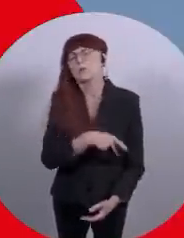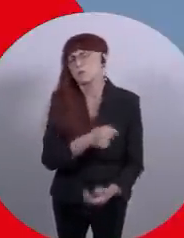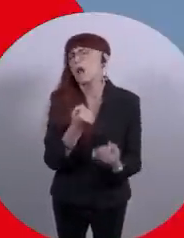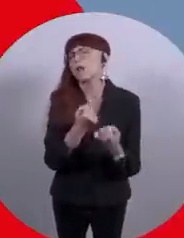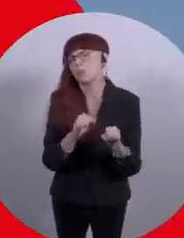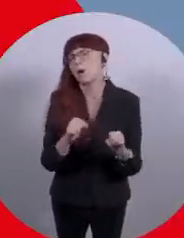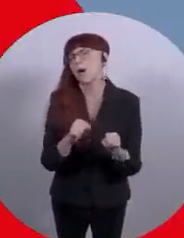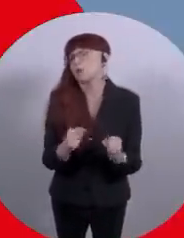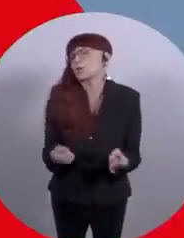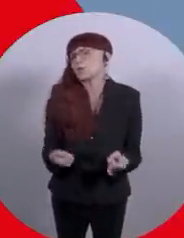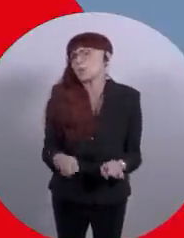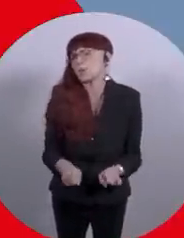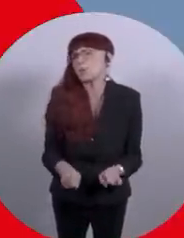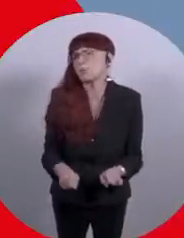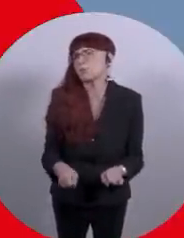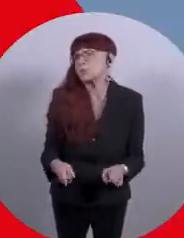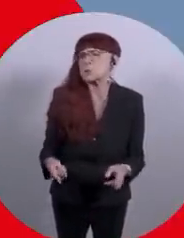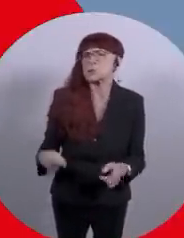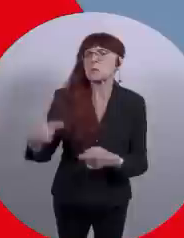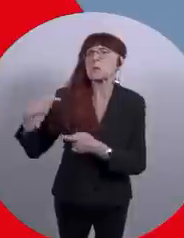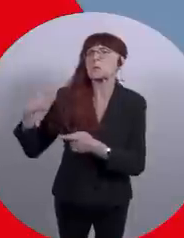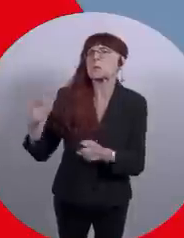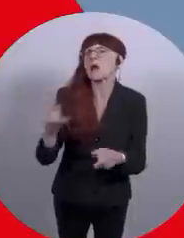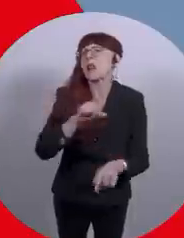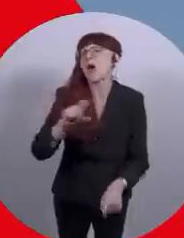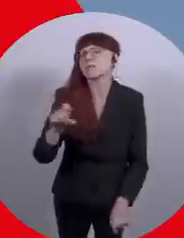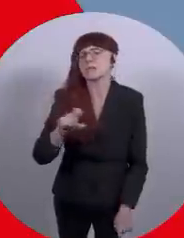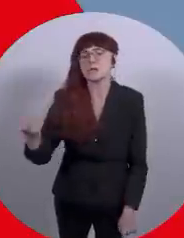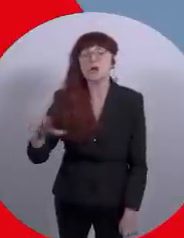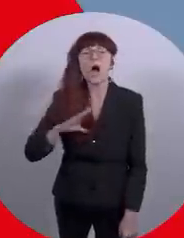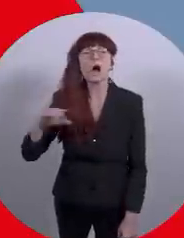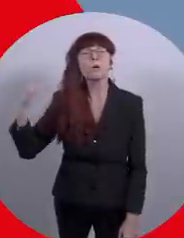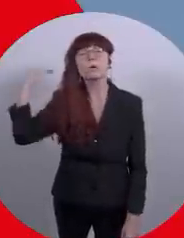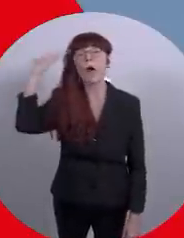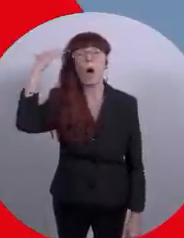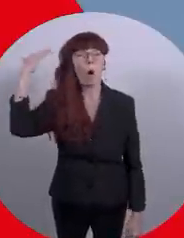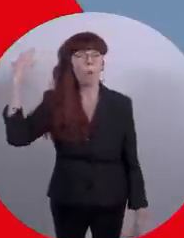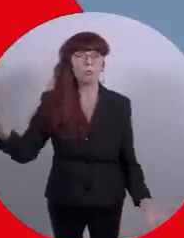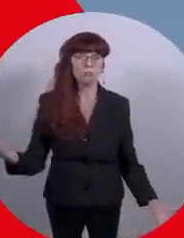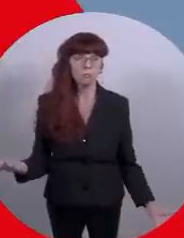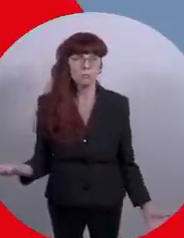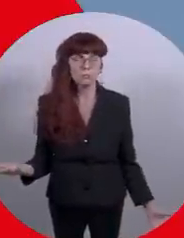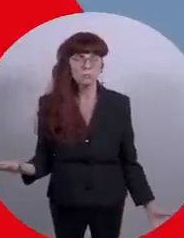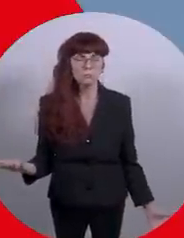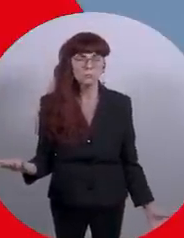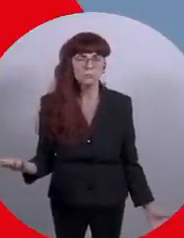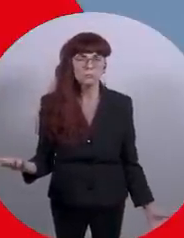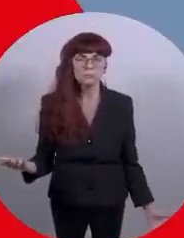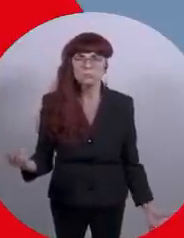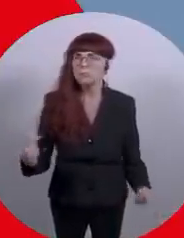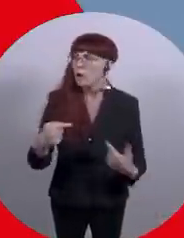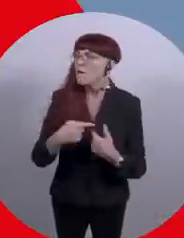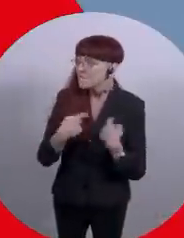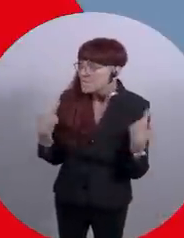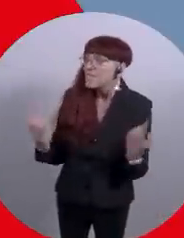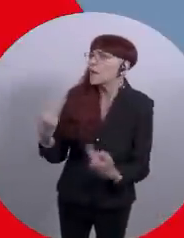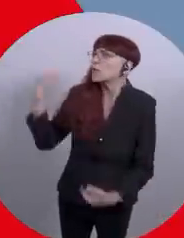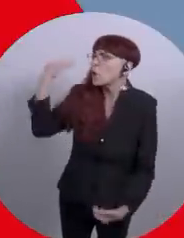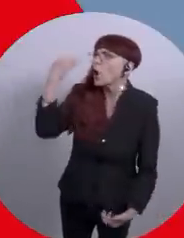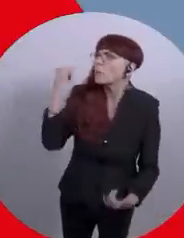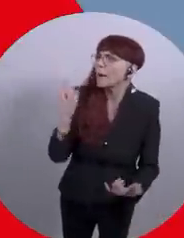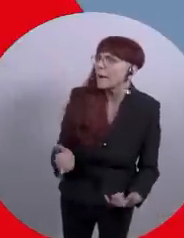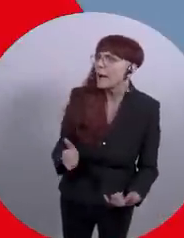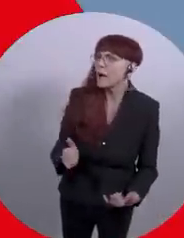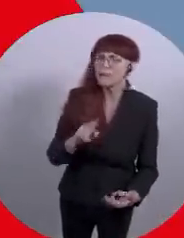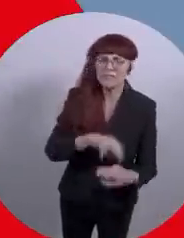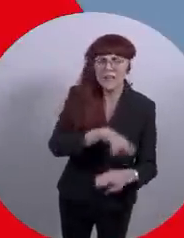aber das ist ja was für Träumer besonders so Träumer wenn man